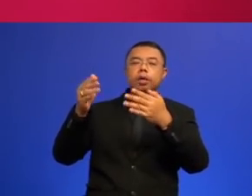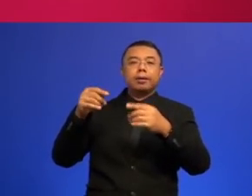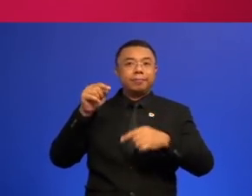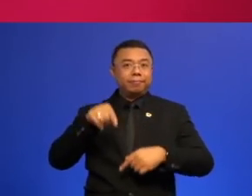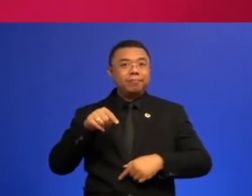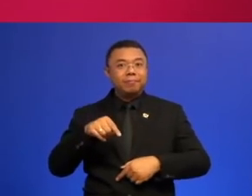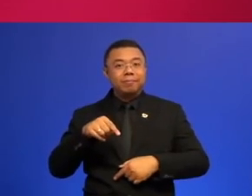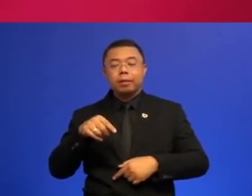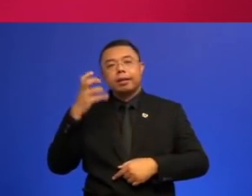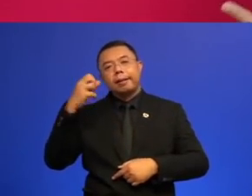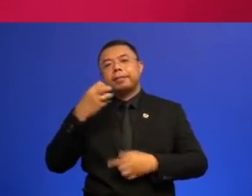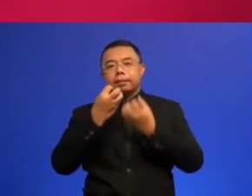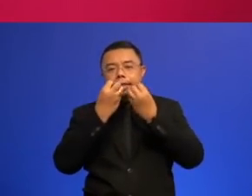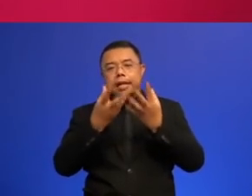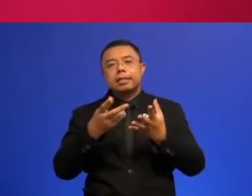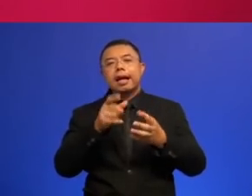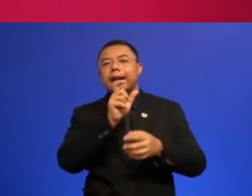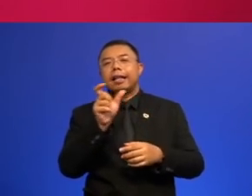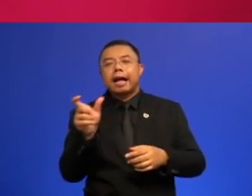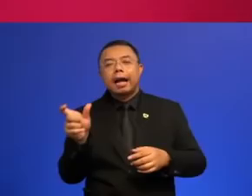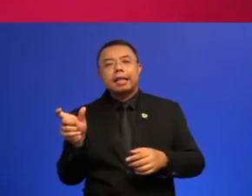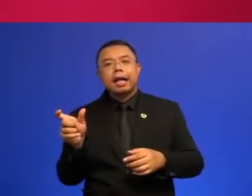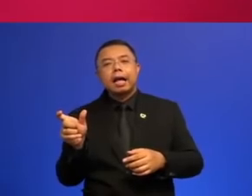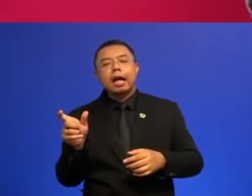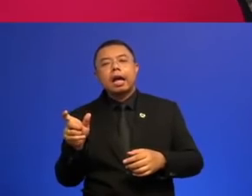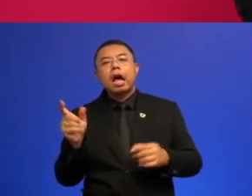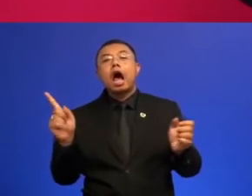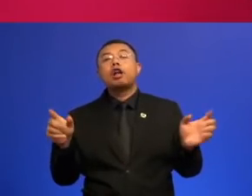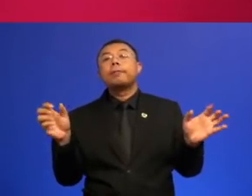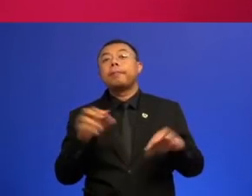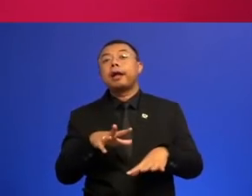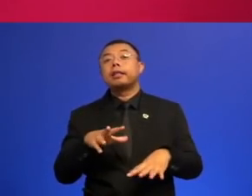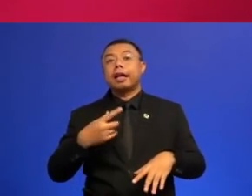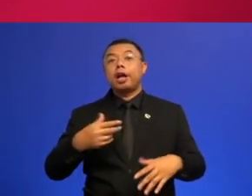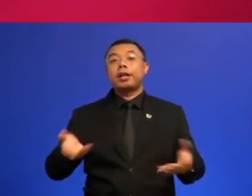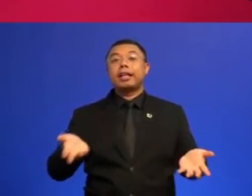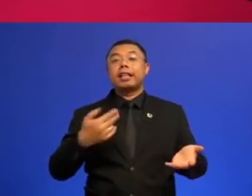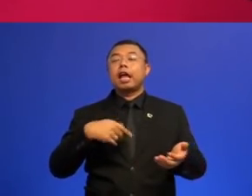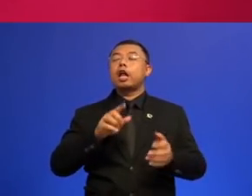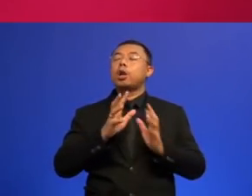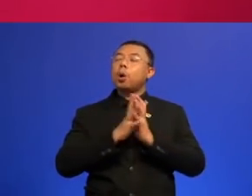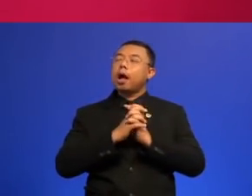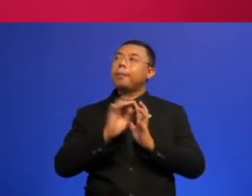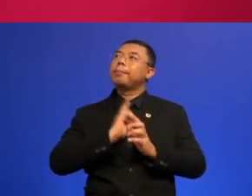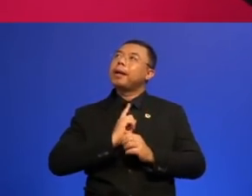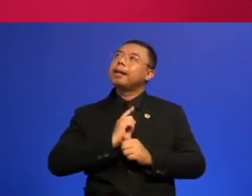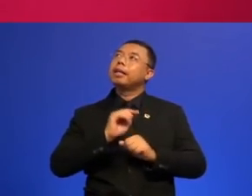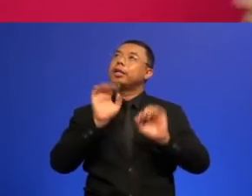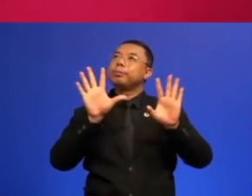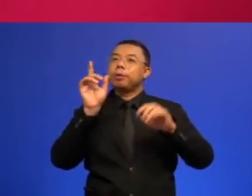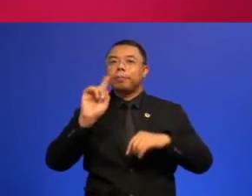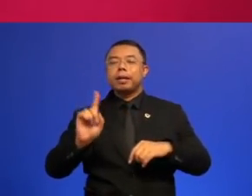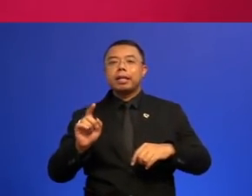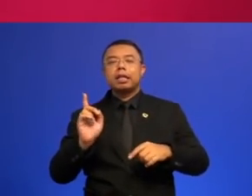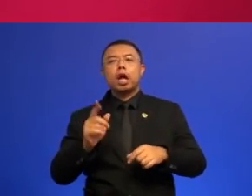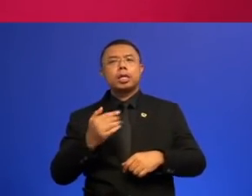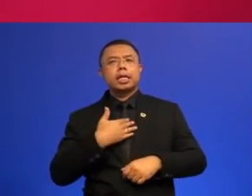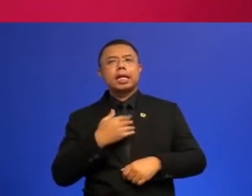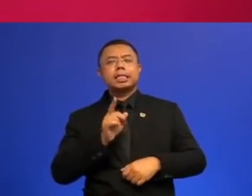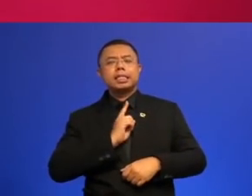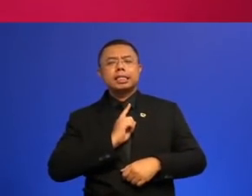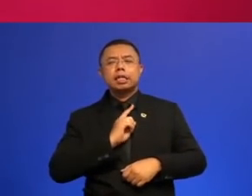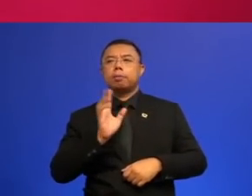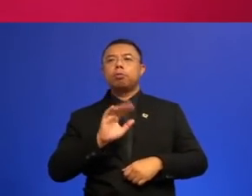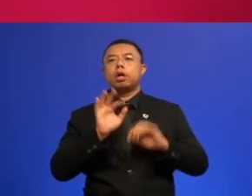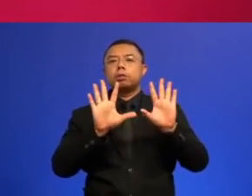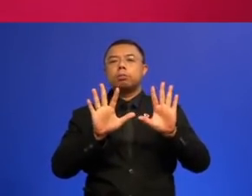ini tidak bisa dijelaskan dengan kata-kata. Makanya sering kan berdoa, mari kita doa pribadi 10 menit. Kalau saya sendiri begini, itu